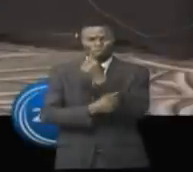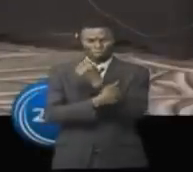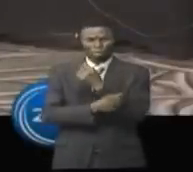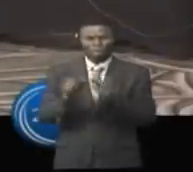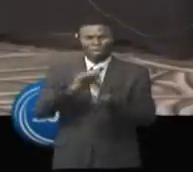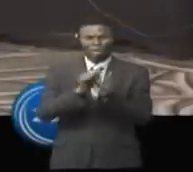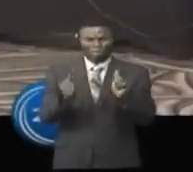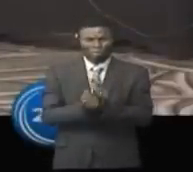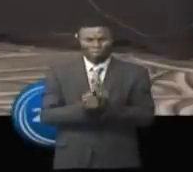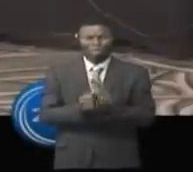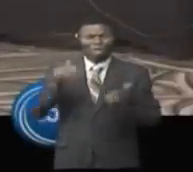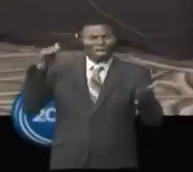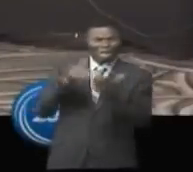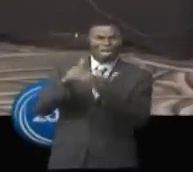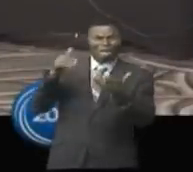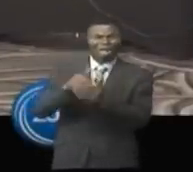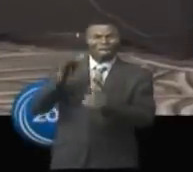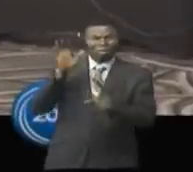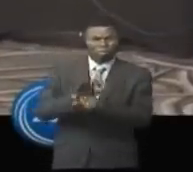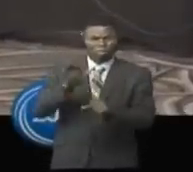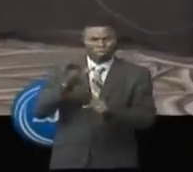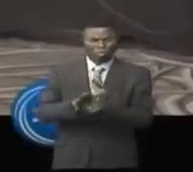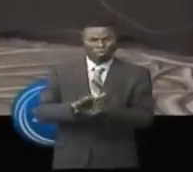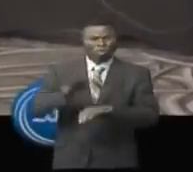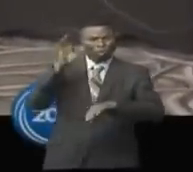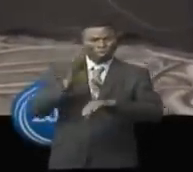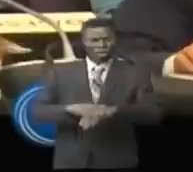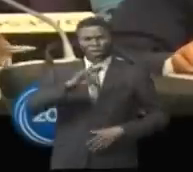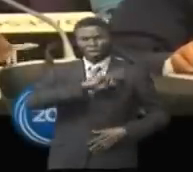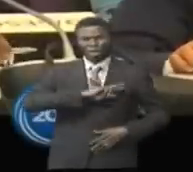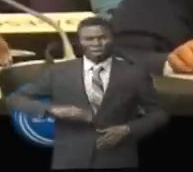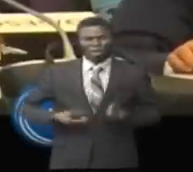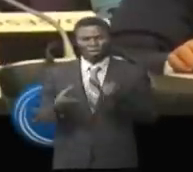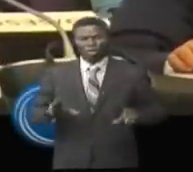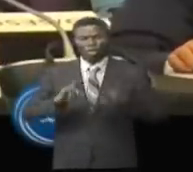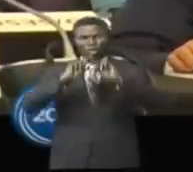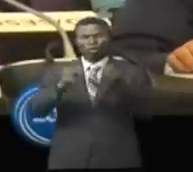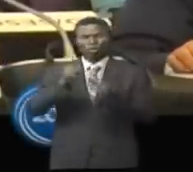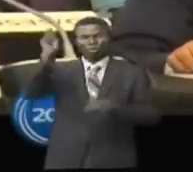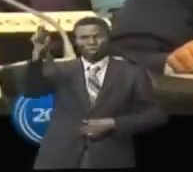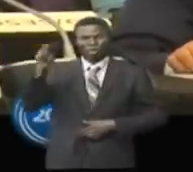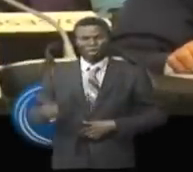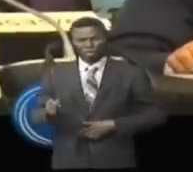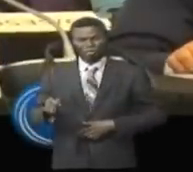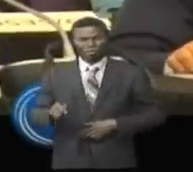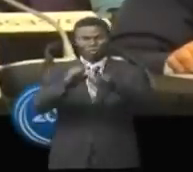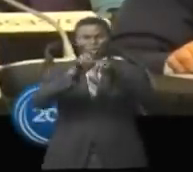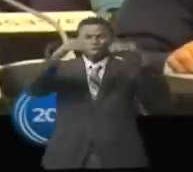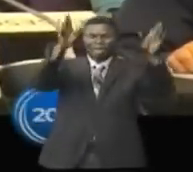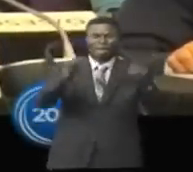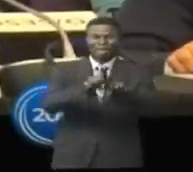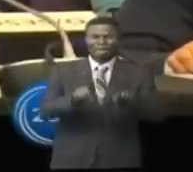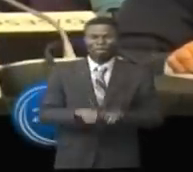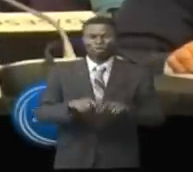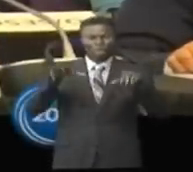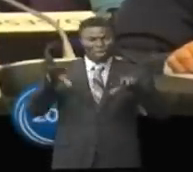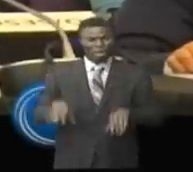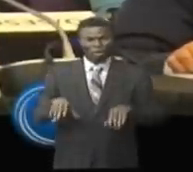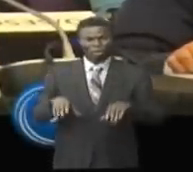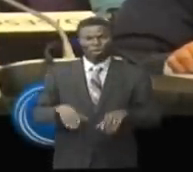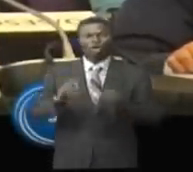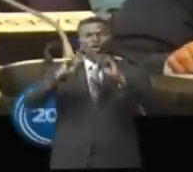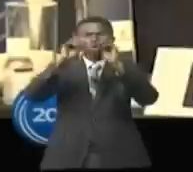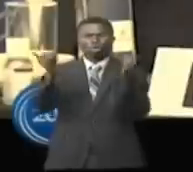Concernant les crimes innombrables commis en RDC par les groupes armés, tant étrangers que locaux, la